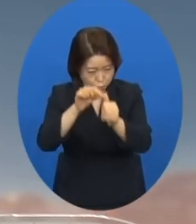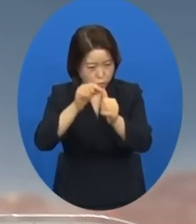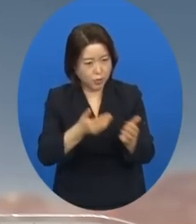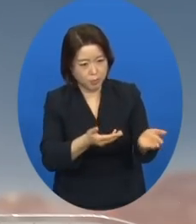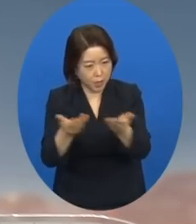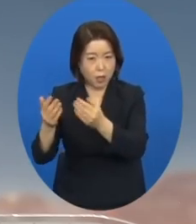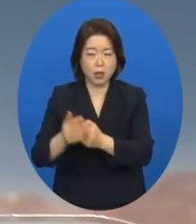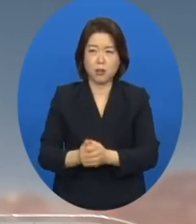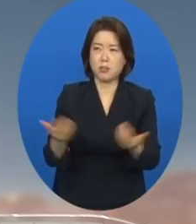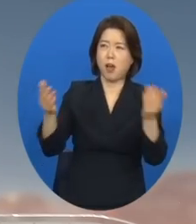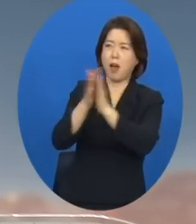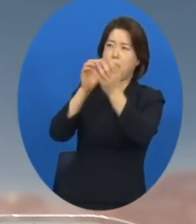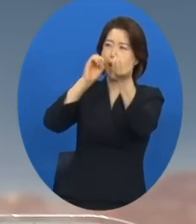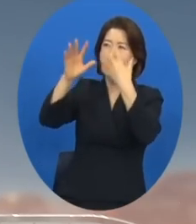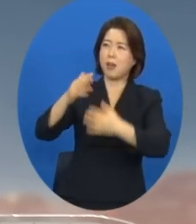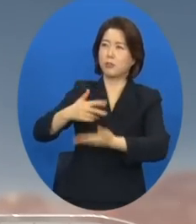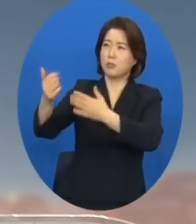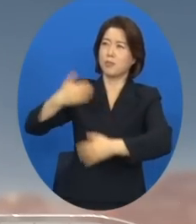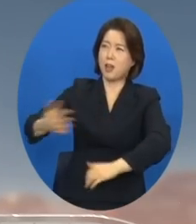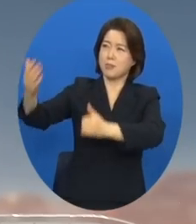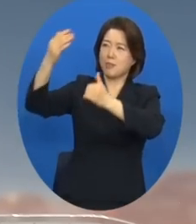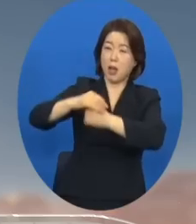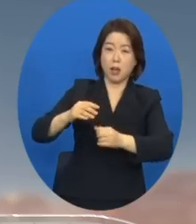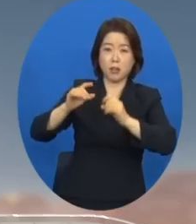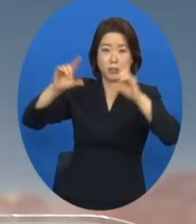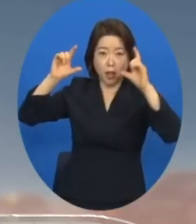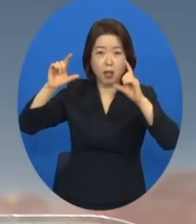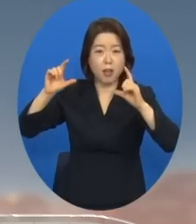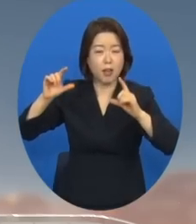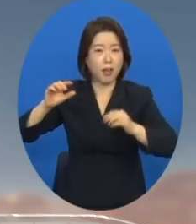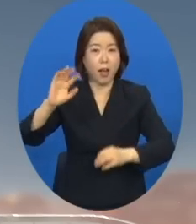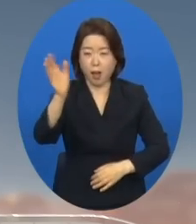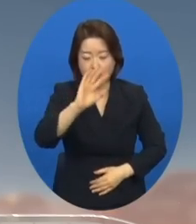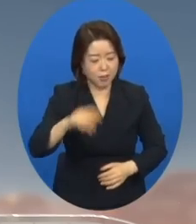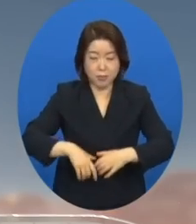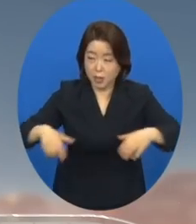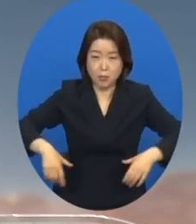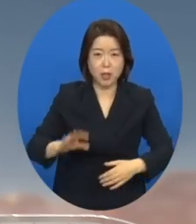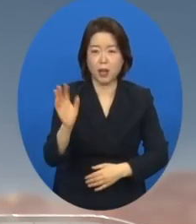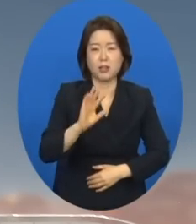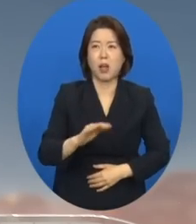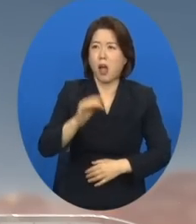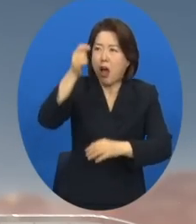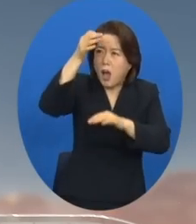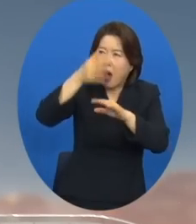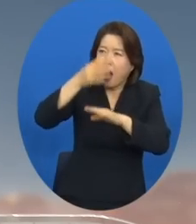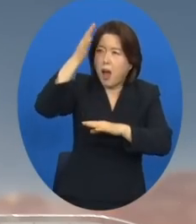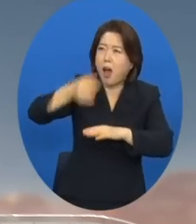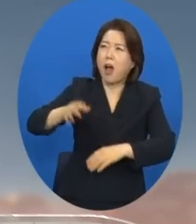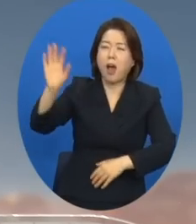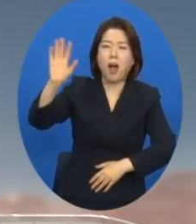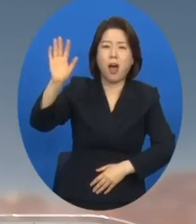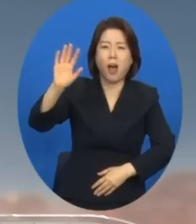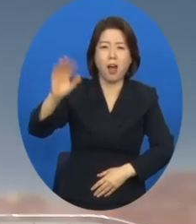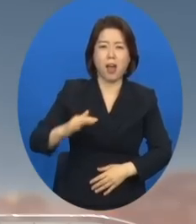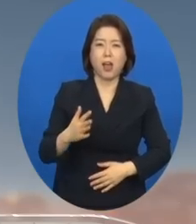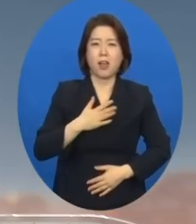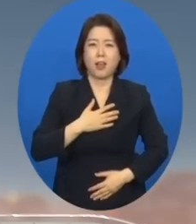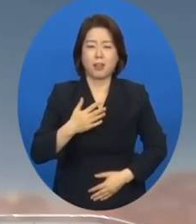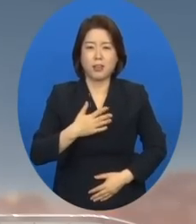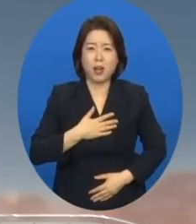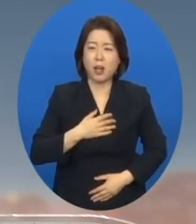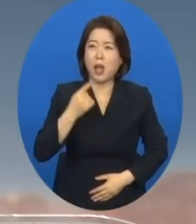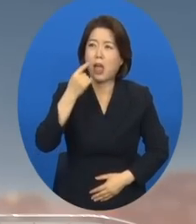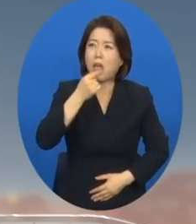아멘입니다 주님 저에게 맞기만 주십시오 이렇게 했죠 I'm sorry 하나님 죄송합니다 저는